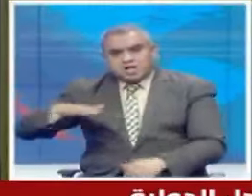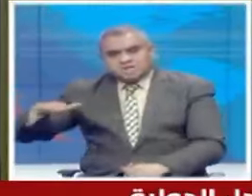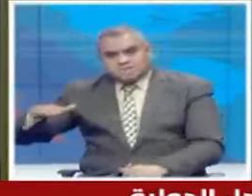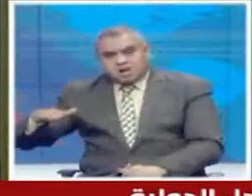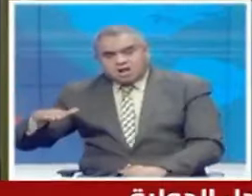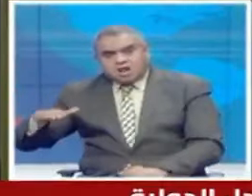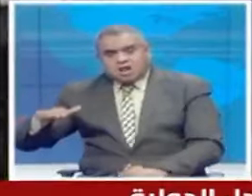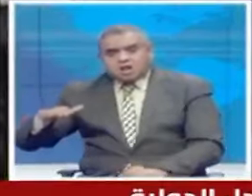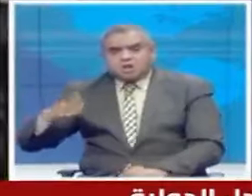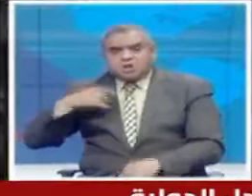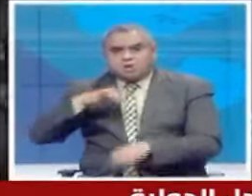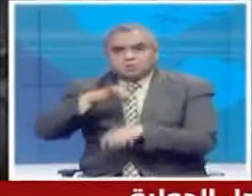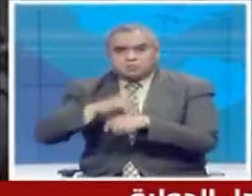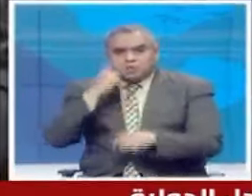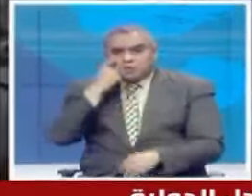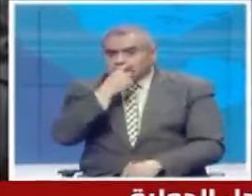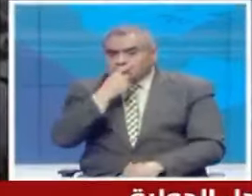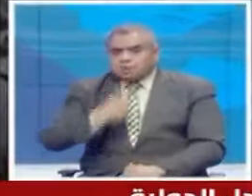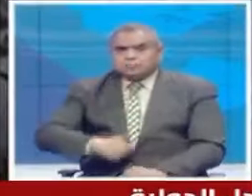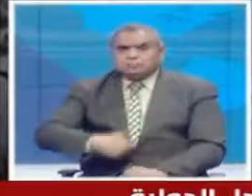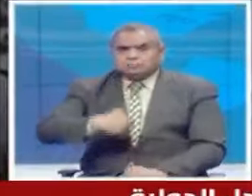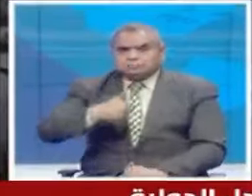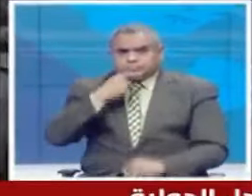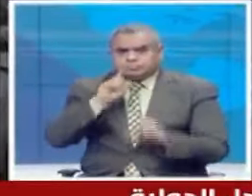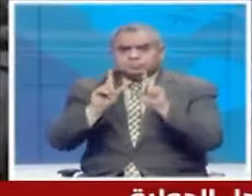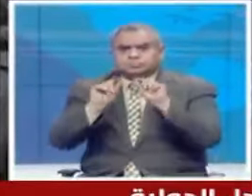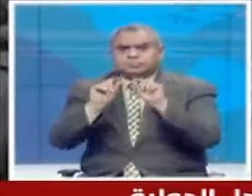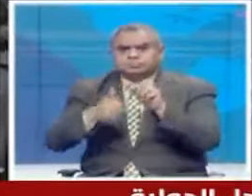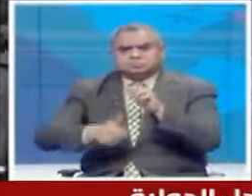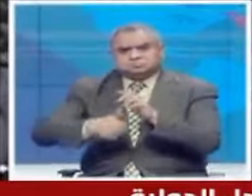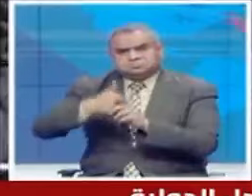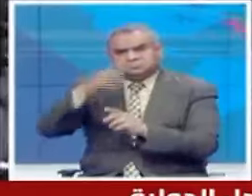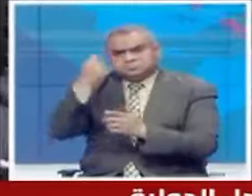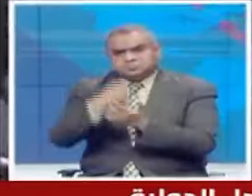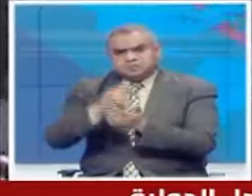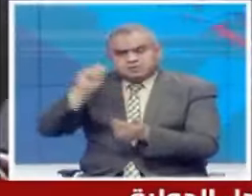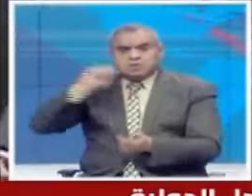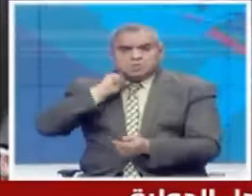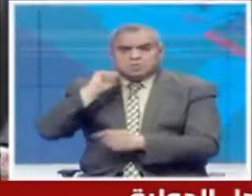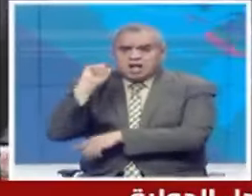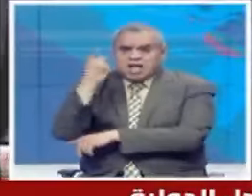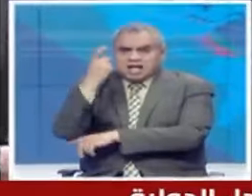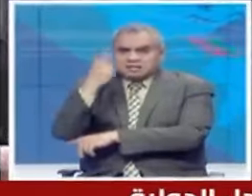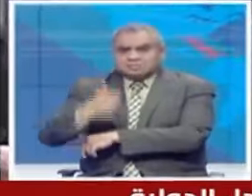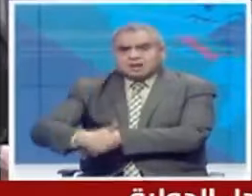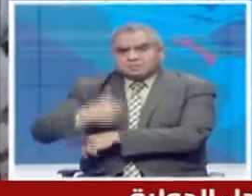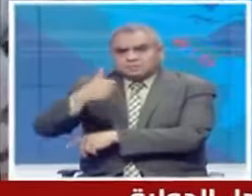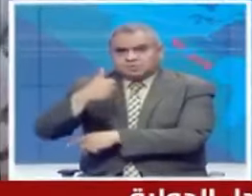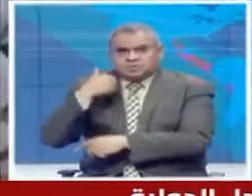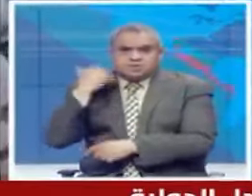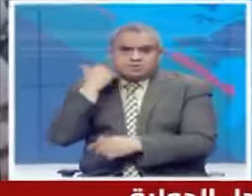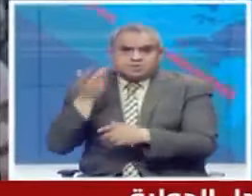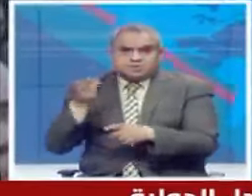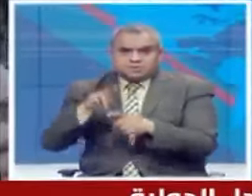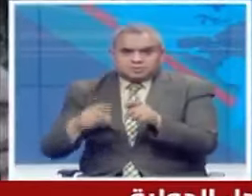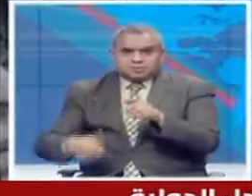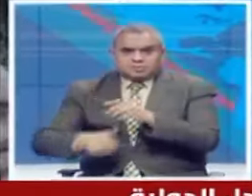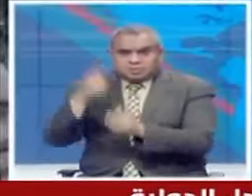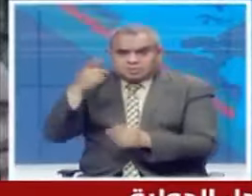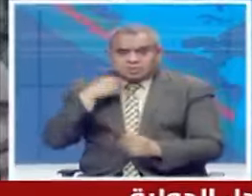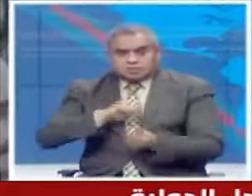مركز العيون. الحقيقة طبعا دي من الحاجات الجديدة اللي تعتبر مشاركة فعالة. بنسعى أن احنا